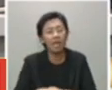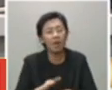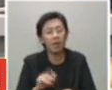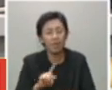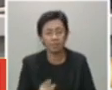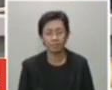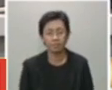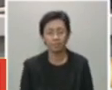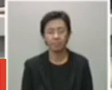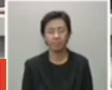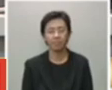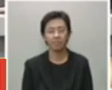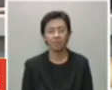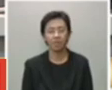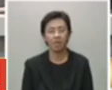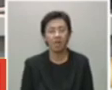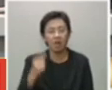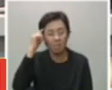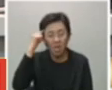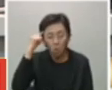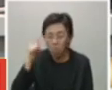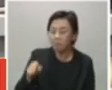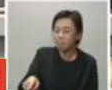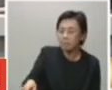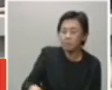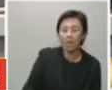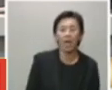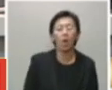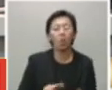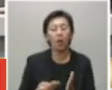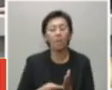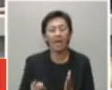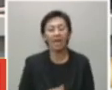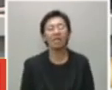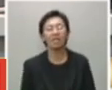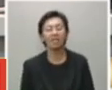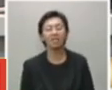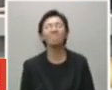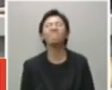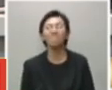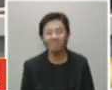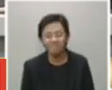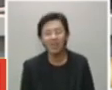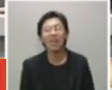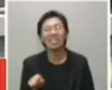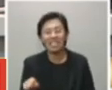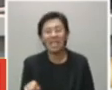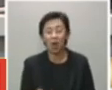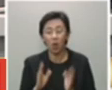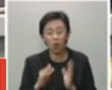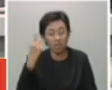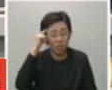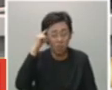ไรไม่รู้แล้วไปชี้เขาเรียกว่าประยุทธ์ครับ